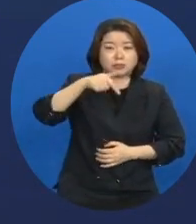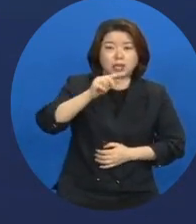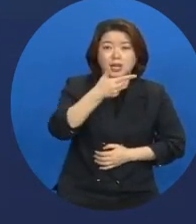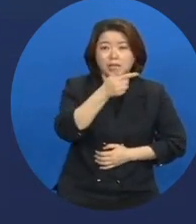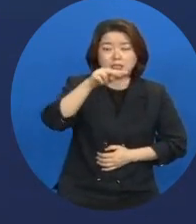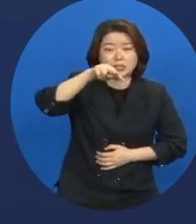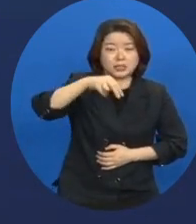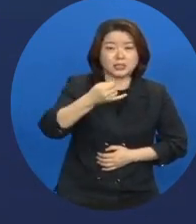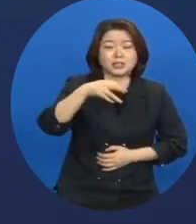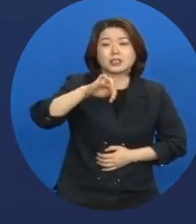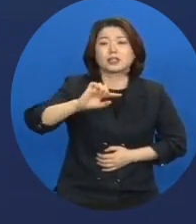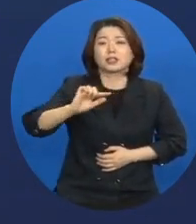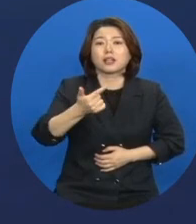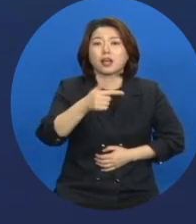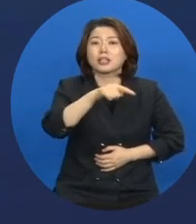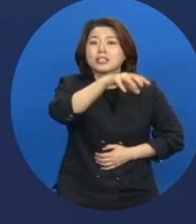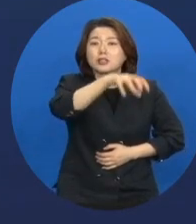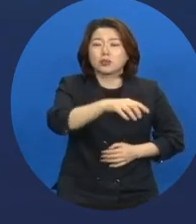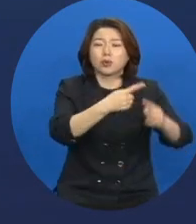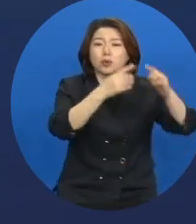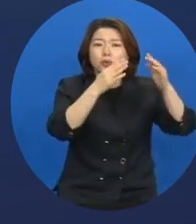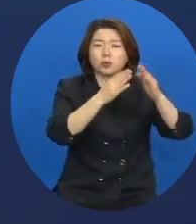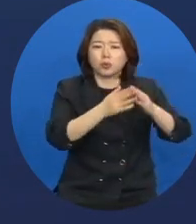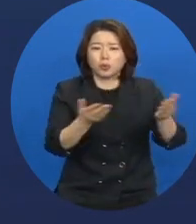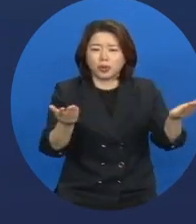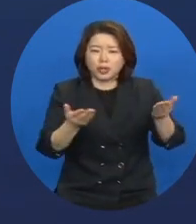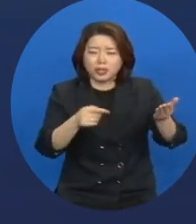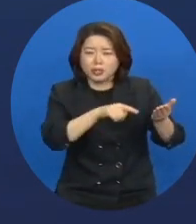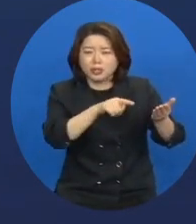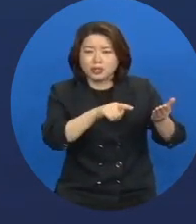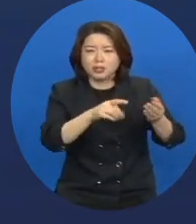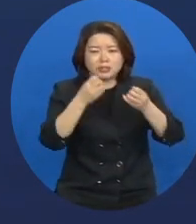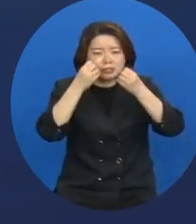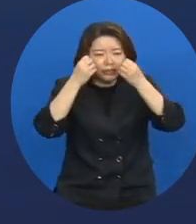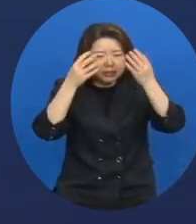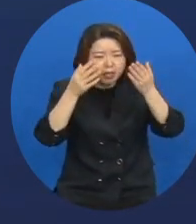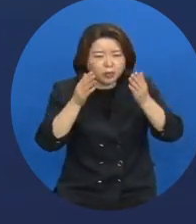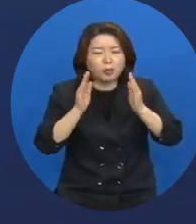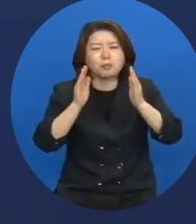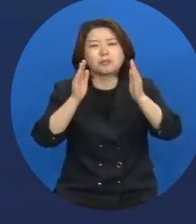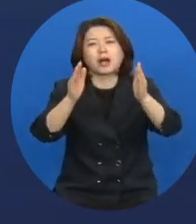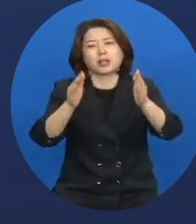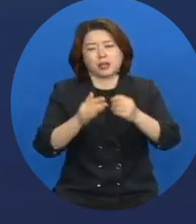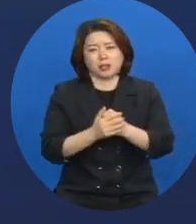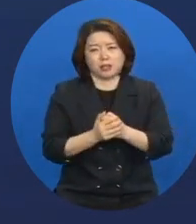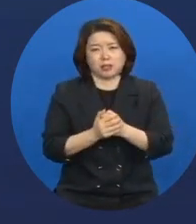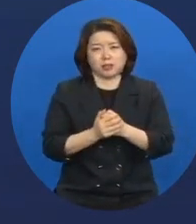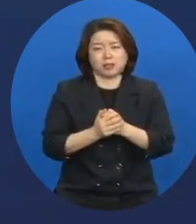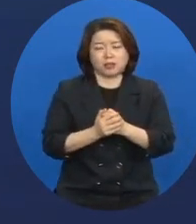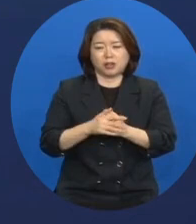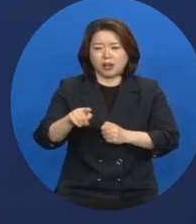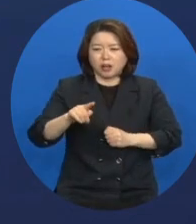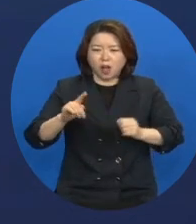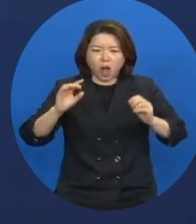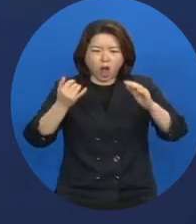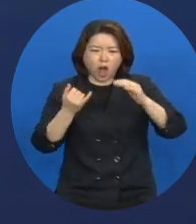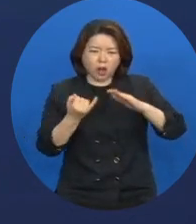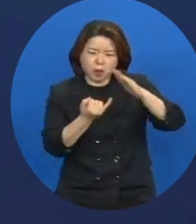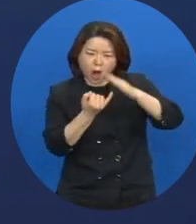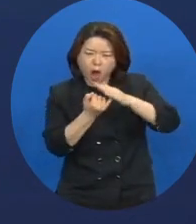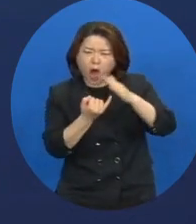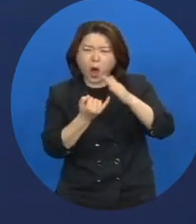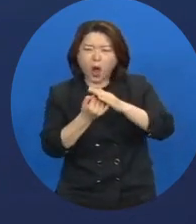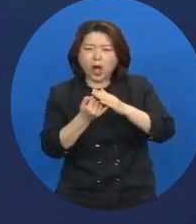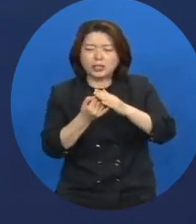새로운 장의 시작점에 놓여 있습니다. 어린 기독교 소녀들이 탈레반에 의해 쫓기고 있습니다.